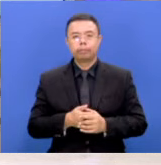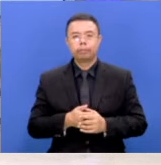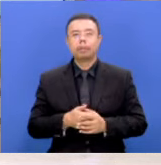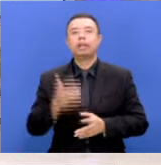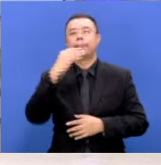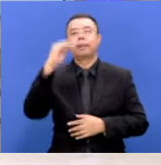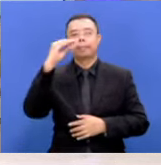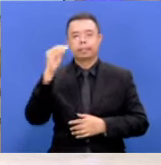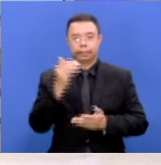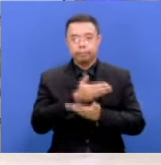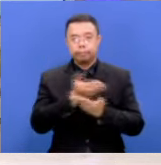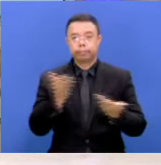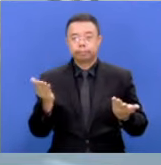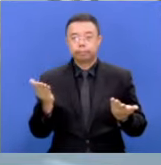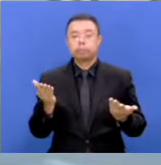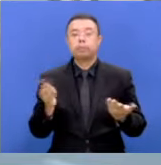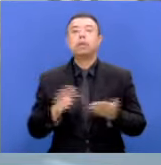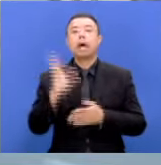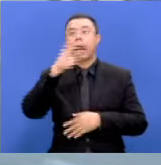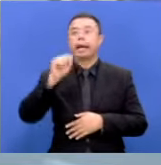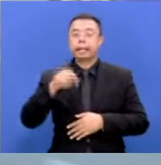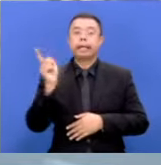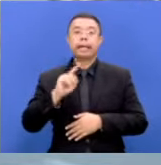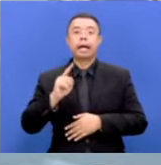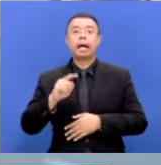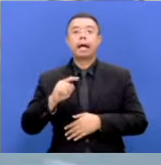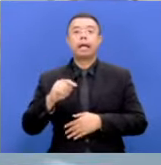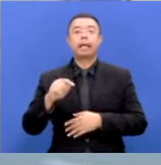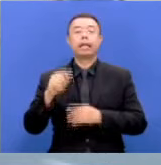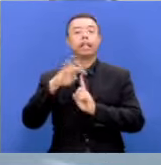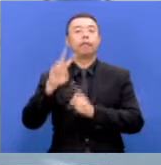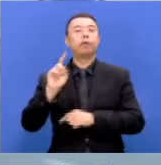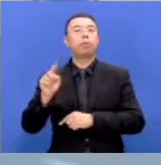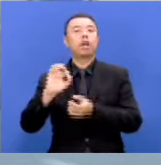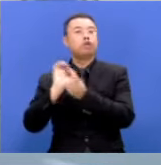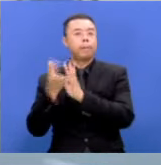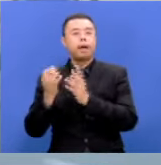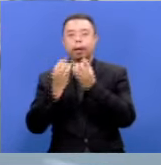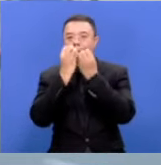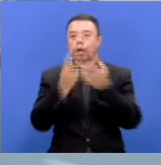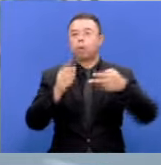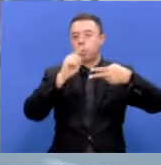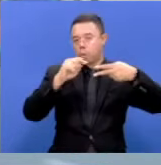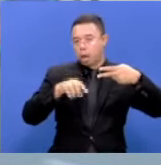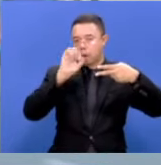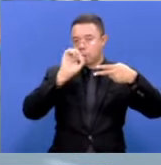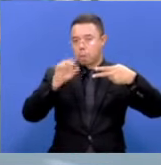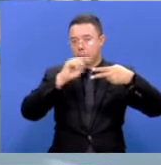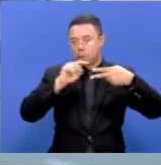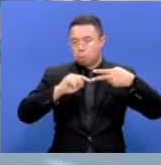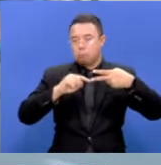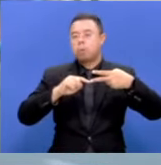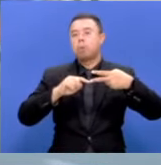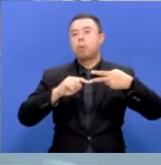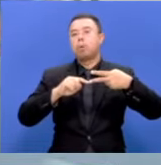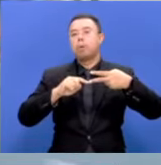Selamat pagi Andi Kumala dan juga pemirsa. Hari ini dari TV One Biro Surabaya, kami akan memberikan dua informasi terbaru dan tentu menarik